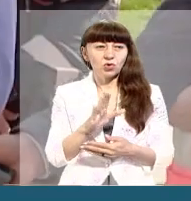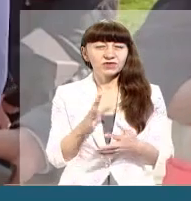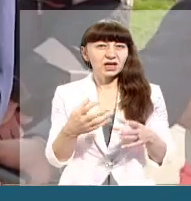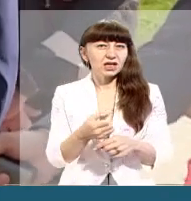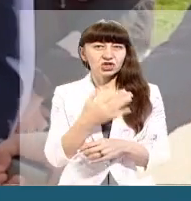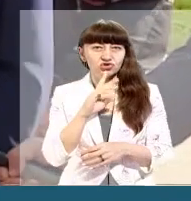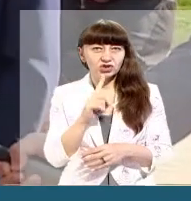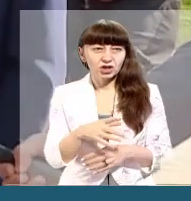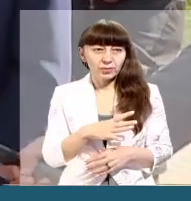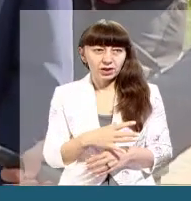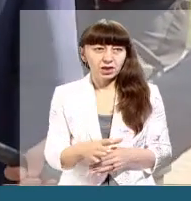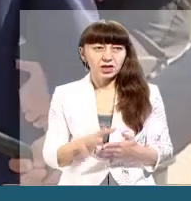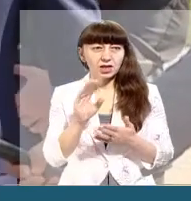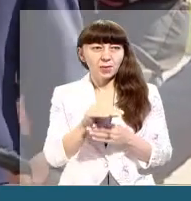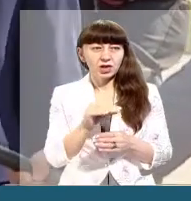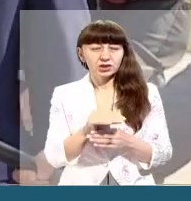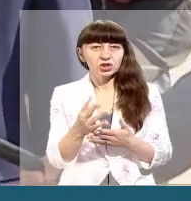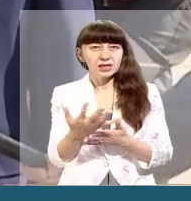нет. Дополнительно сейчас мы набираем